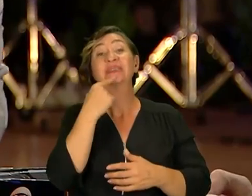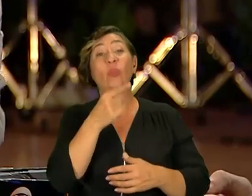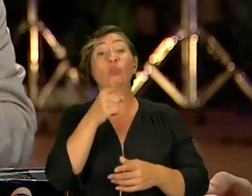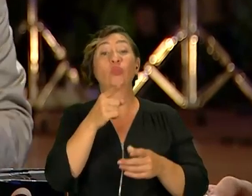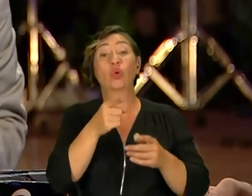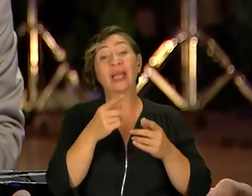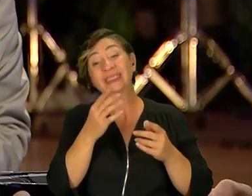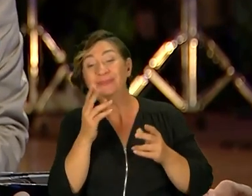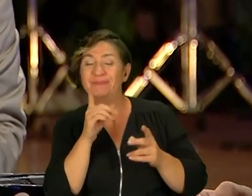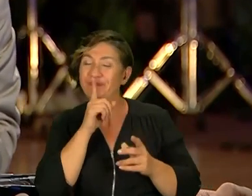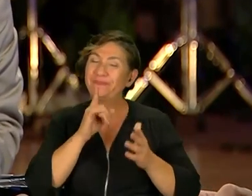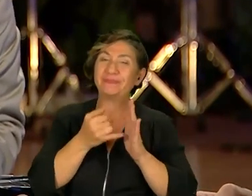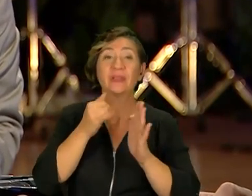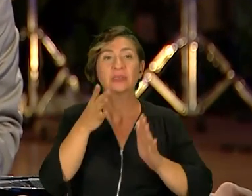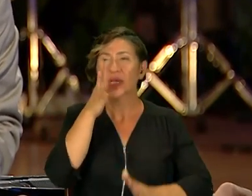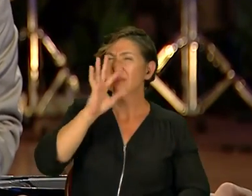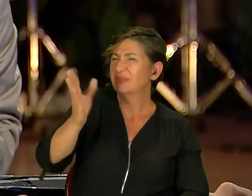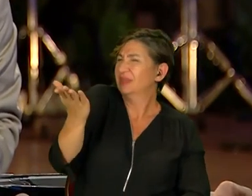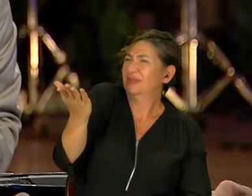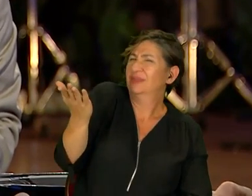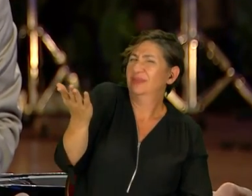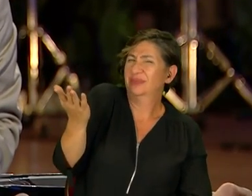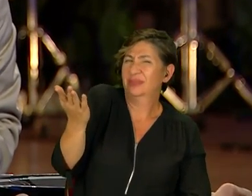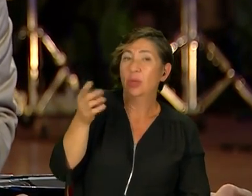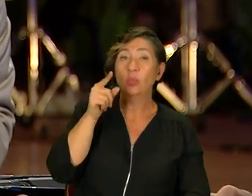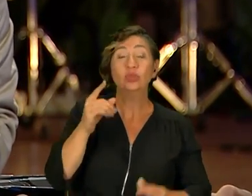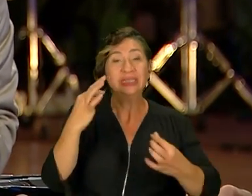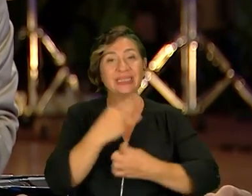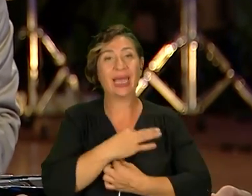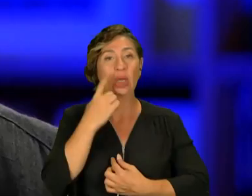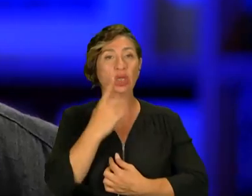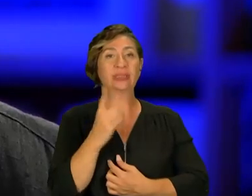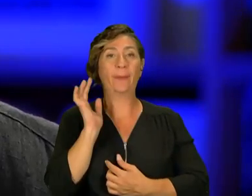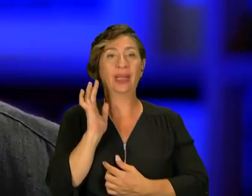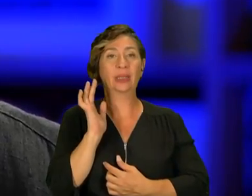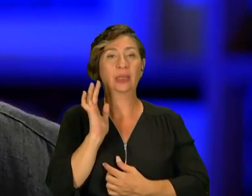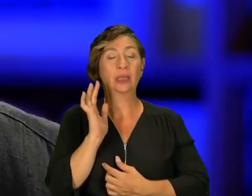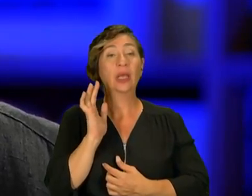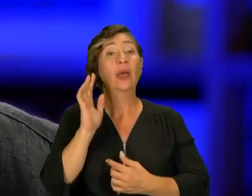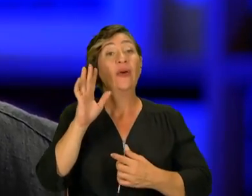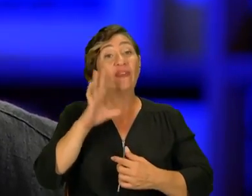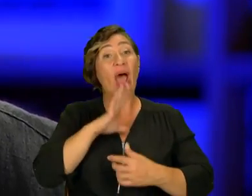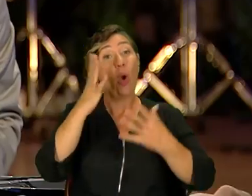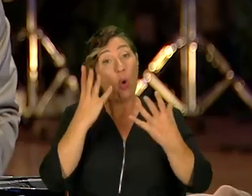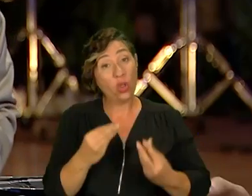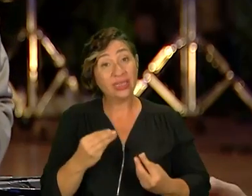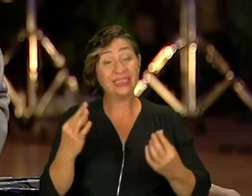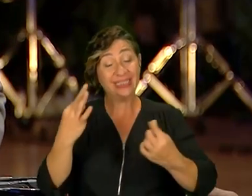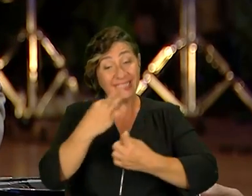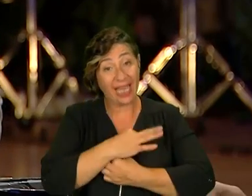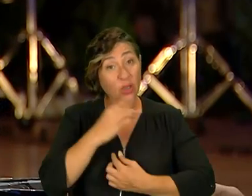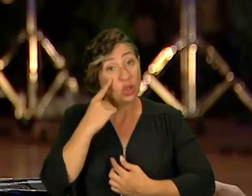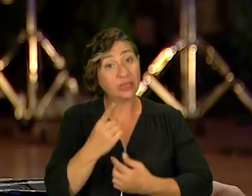ki bu müsamahadır. Aa, sen kimsin ki müsamaha gösteriyorsun? Değil. Sen kimsin? Yani dolayısıyla var olanı